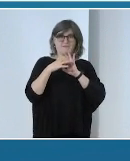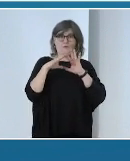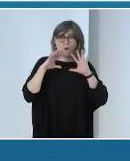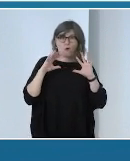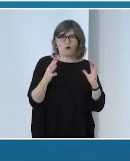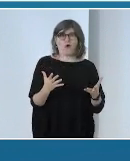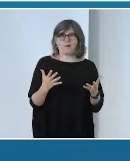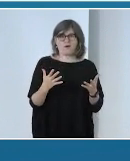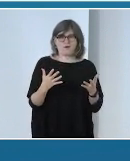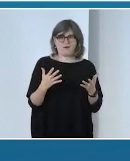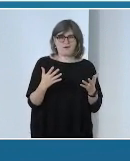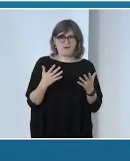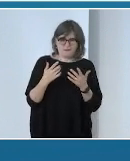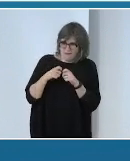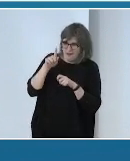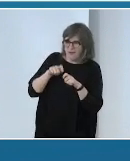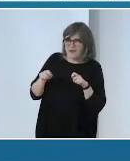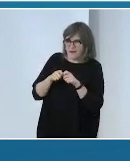va très vite,